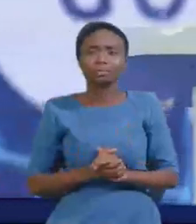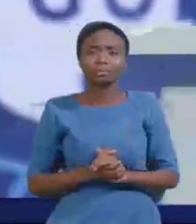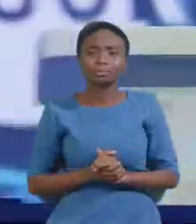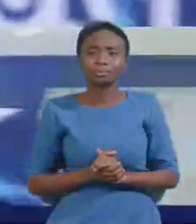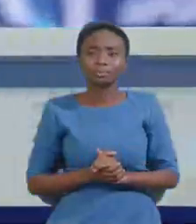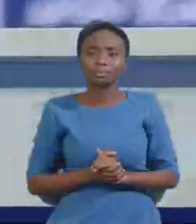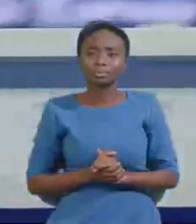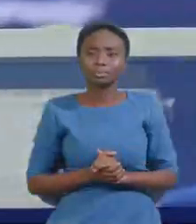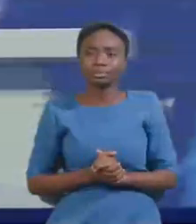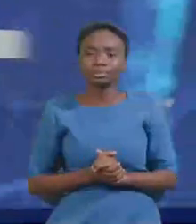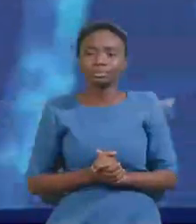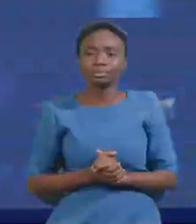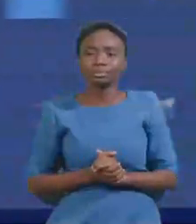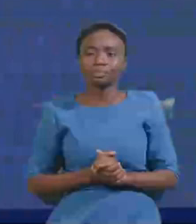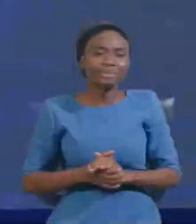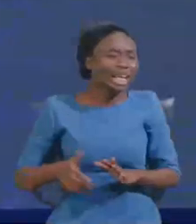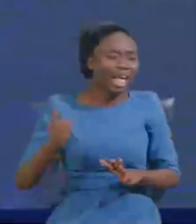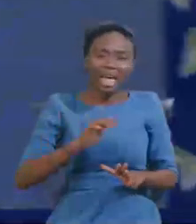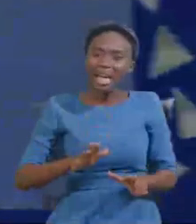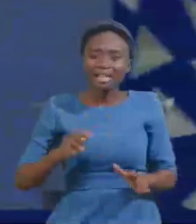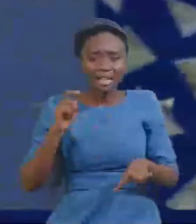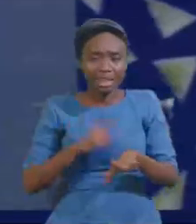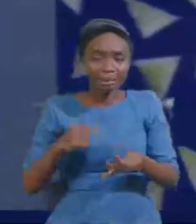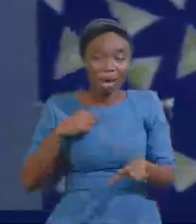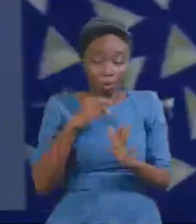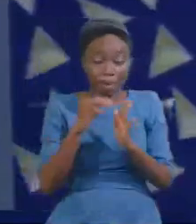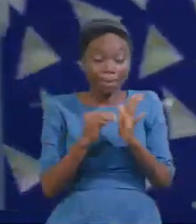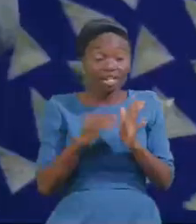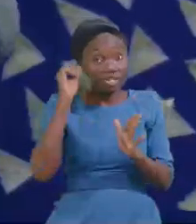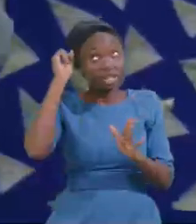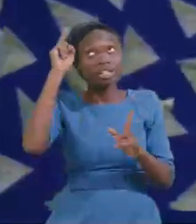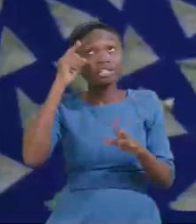Je suis tel et tel, je suis un pécheur, je veux ton salut.